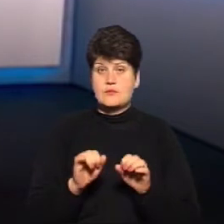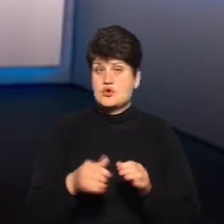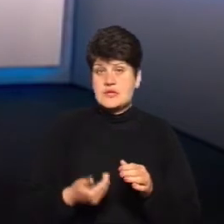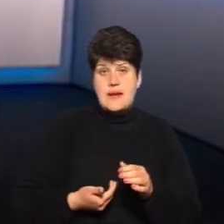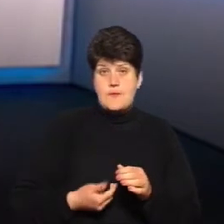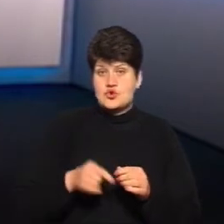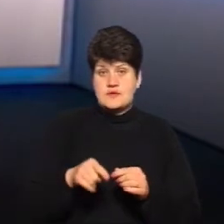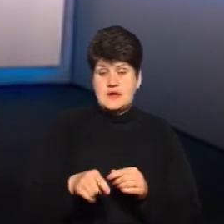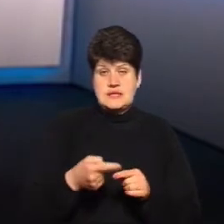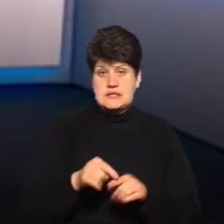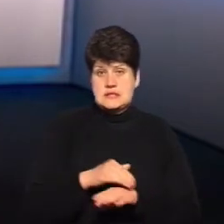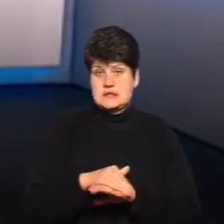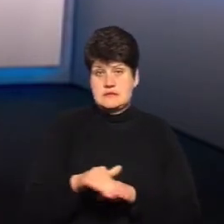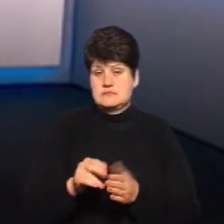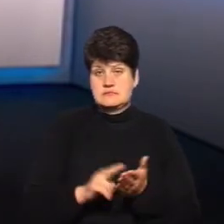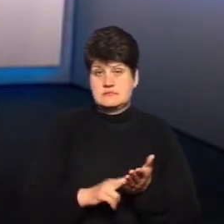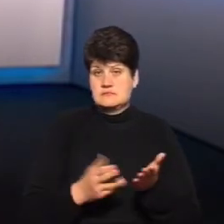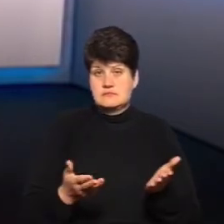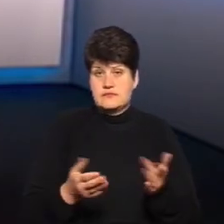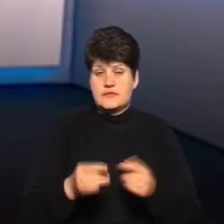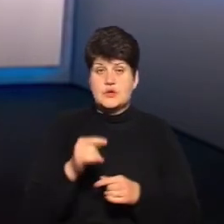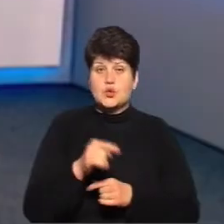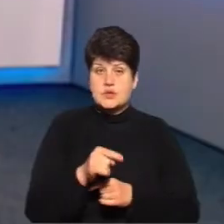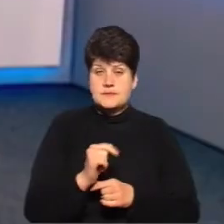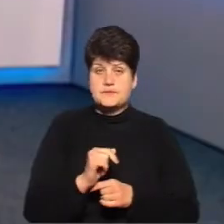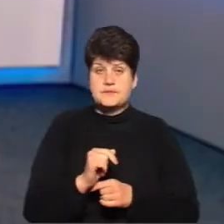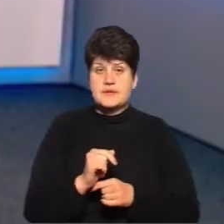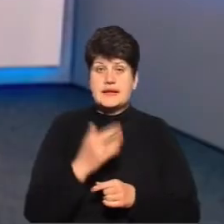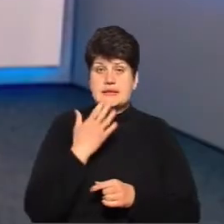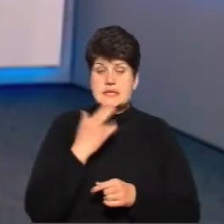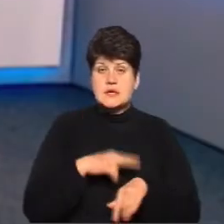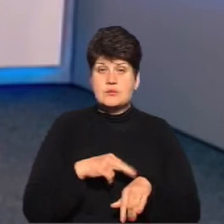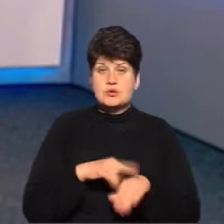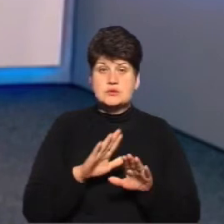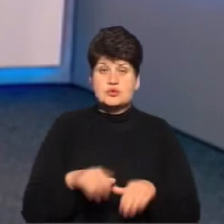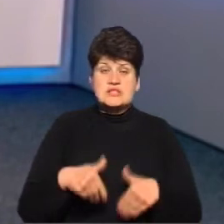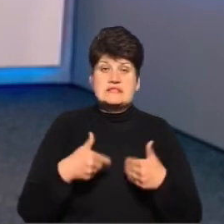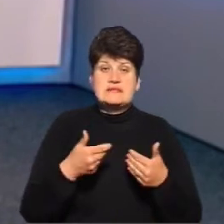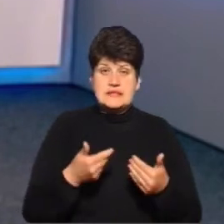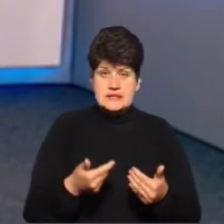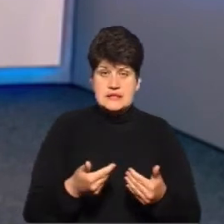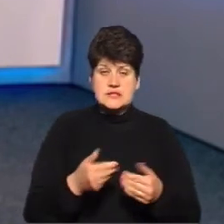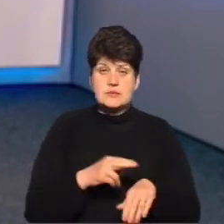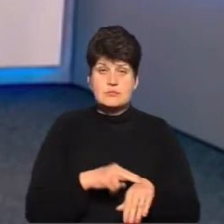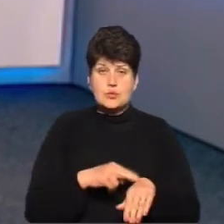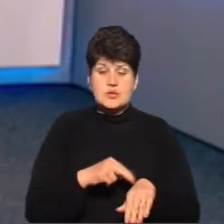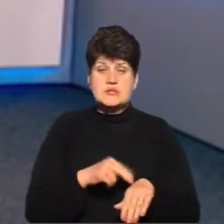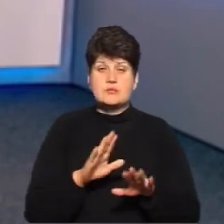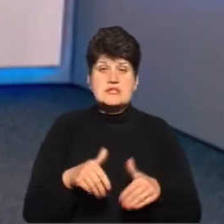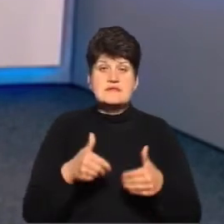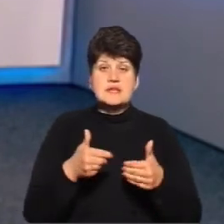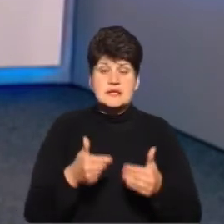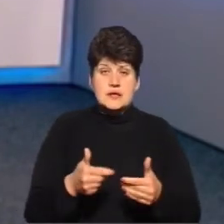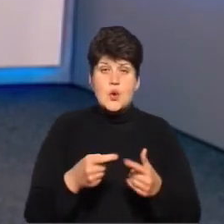даним місцем реєстрації. Тоді Національна поліція буде звертатися чи патрульна поліція буде звертатися до